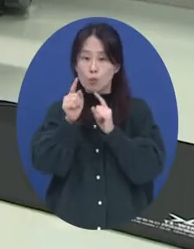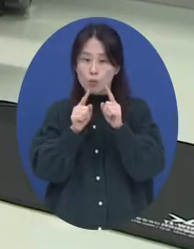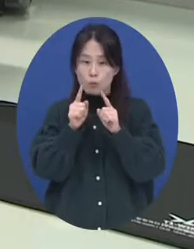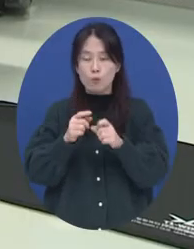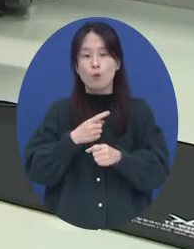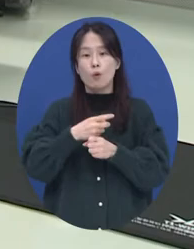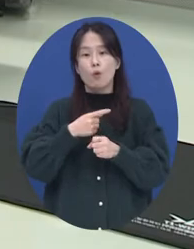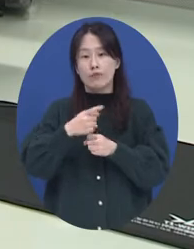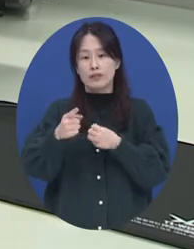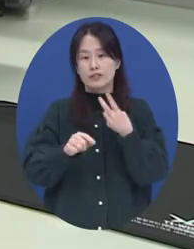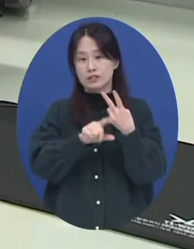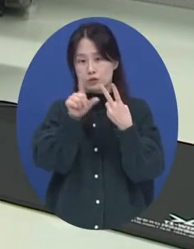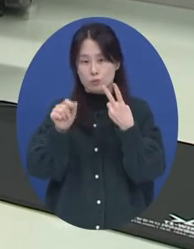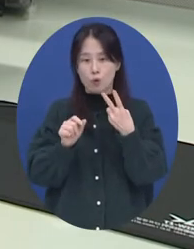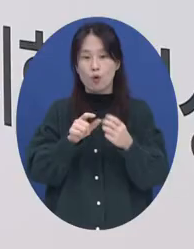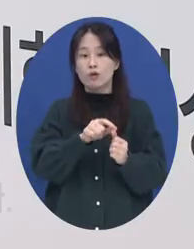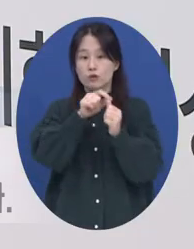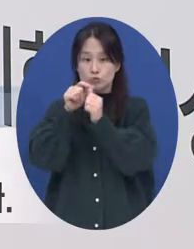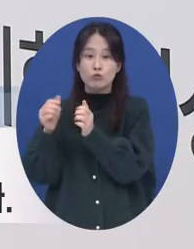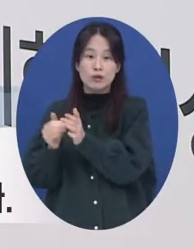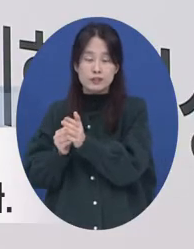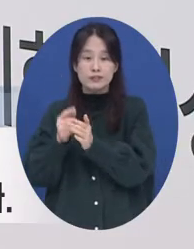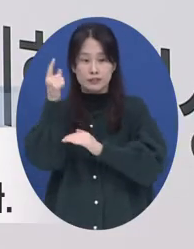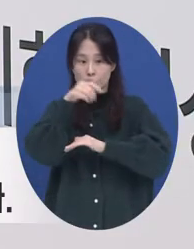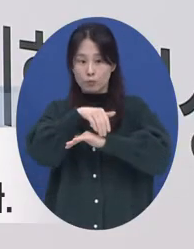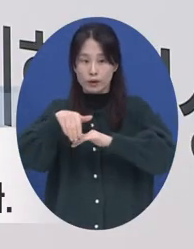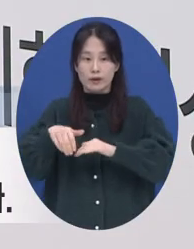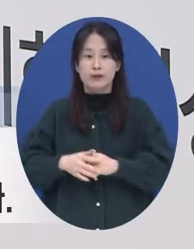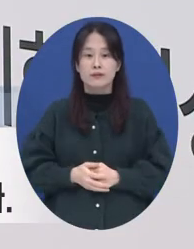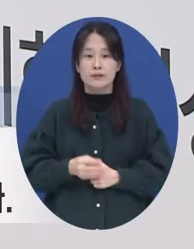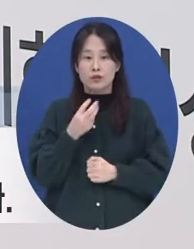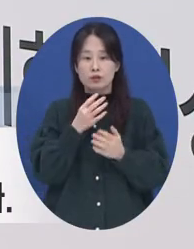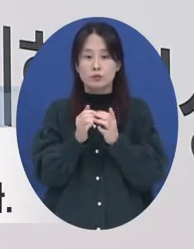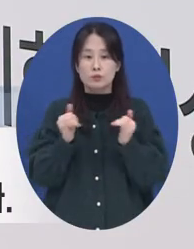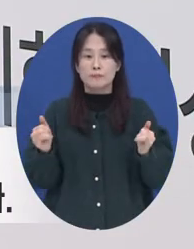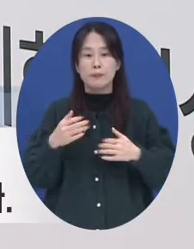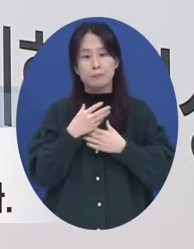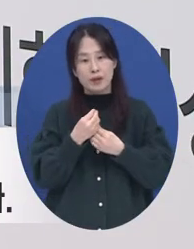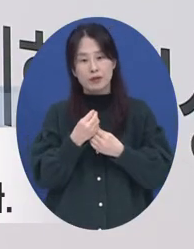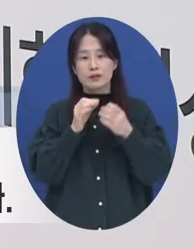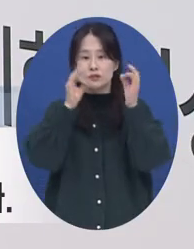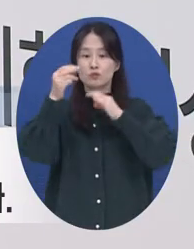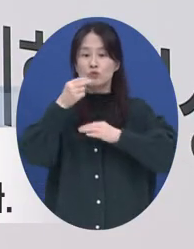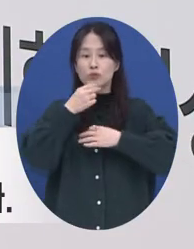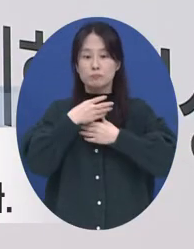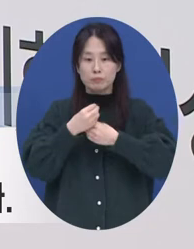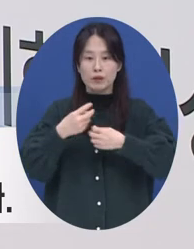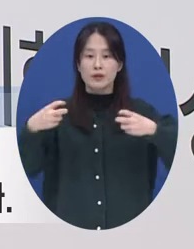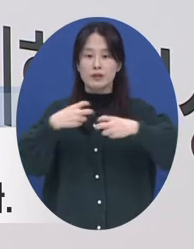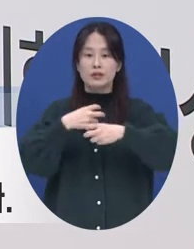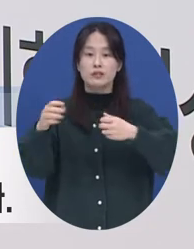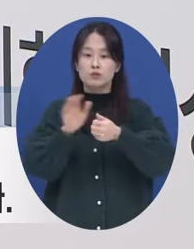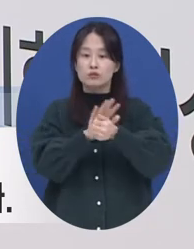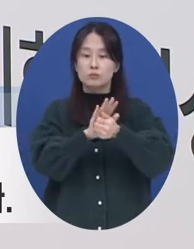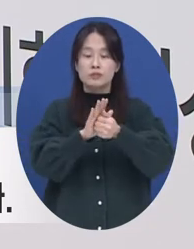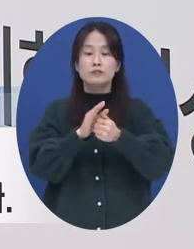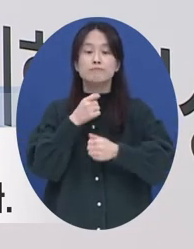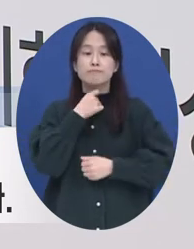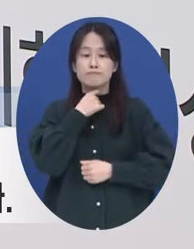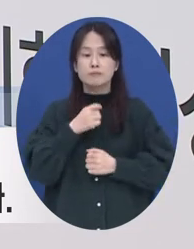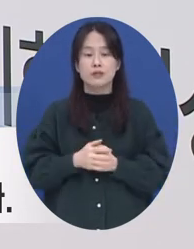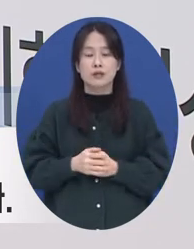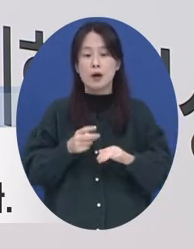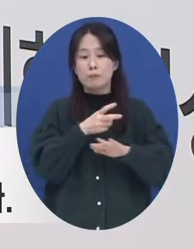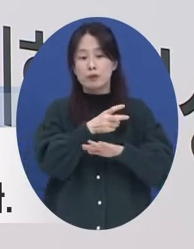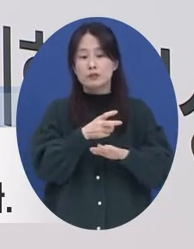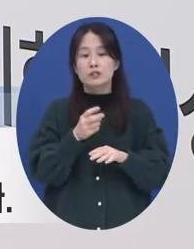채용을 완료할 계획입니다 경기도민 께 편리하고 안전한 즉 편안한 대중교통 서비스를 하겠습니다